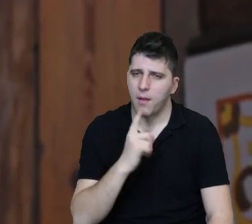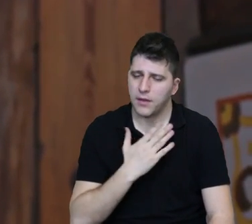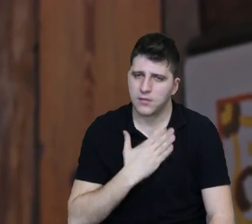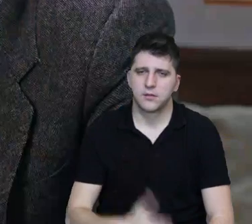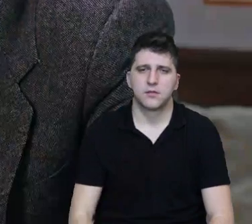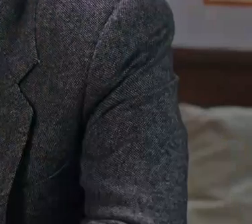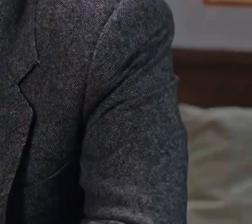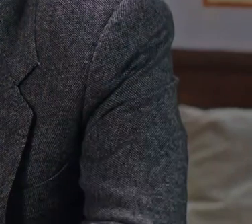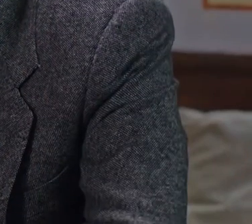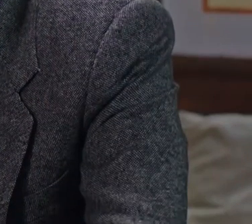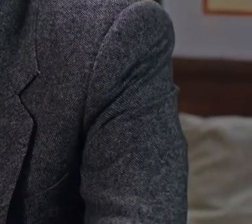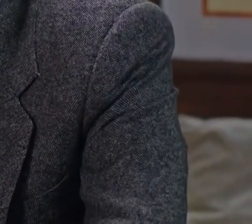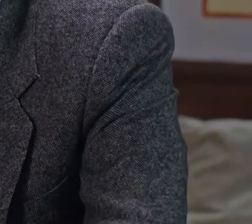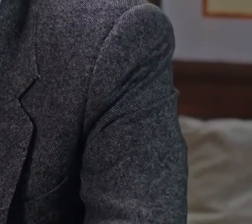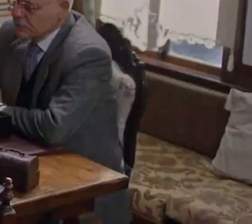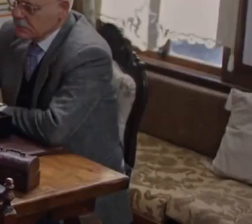Emredersiniz.